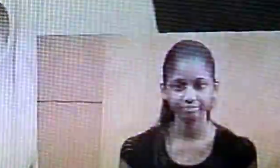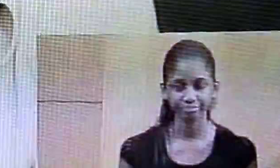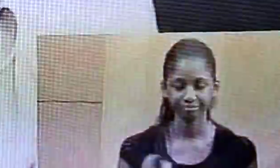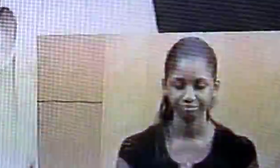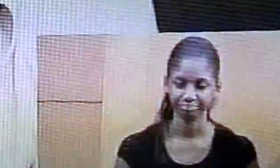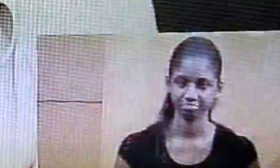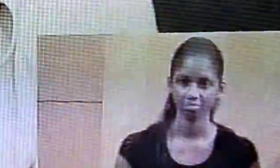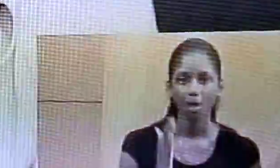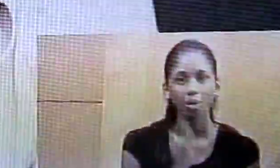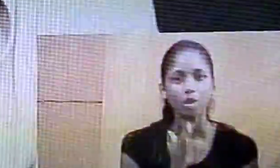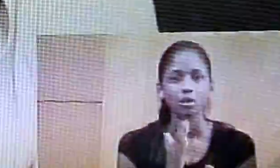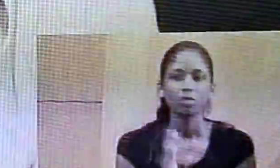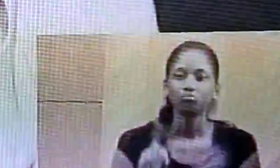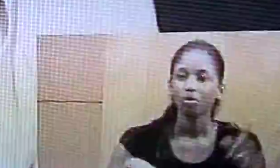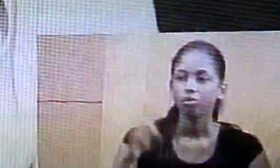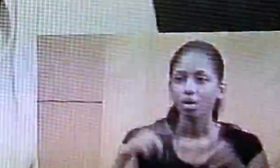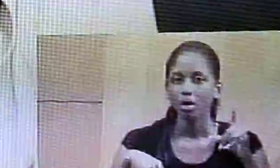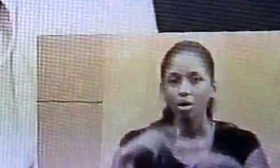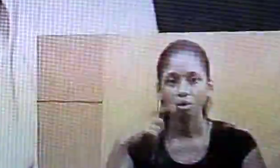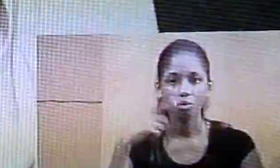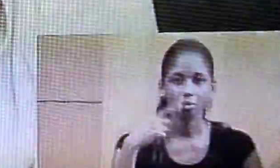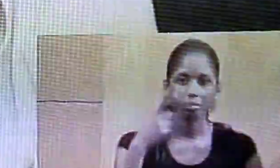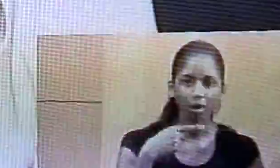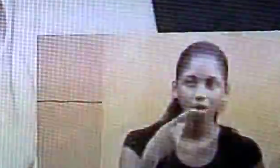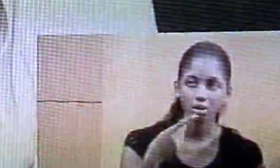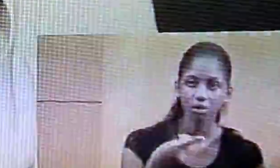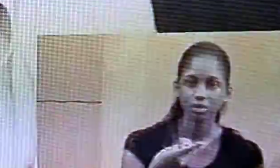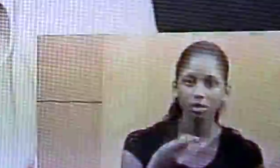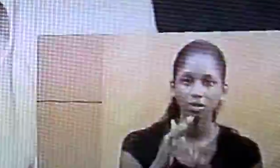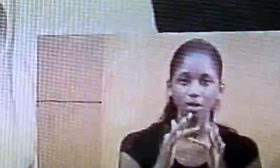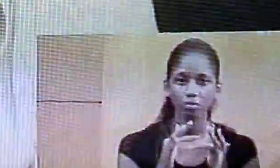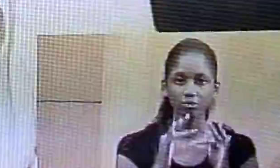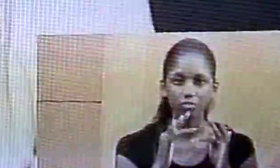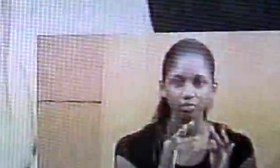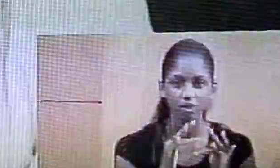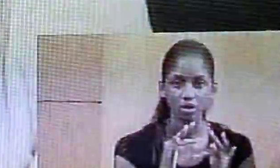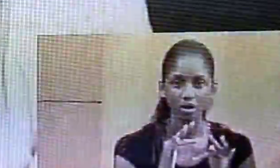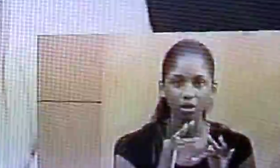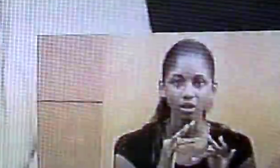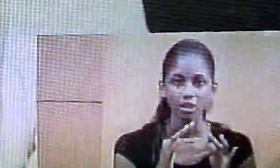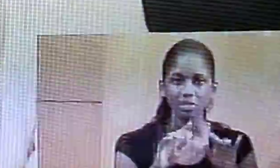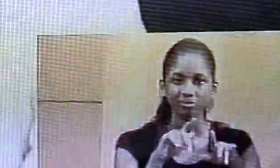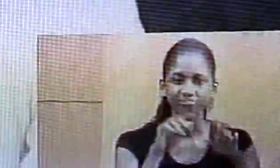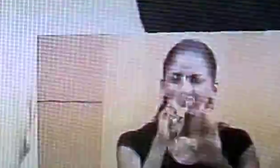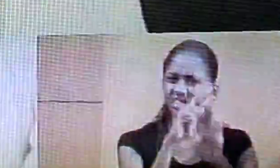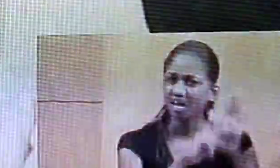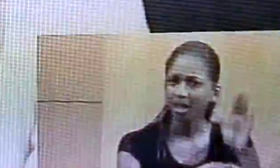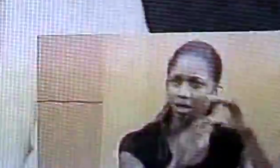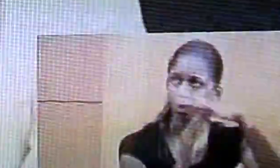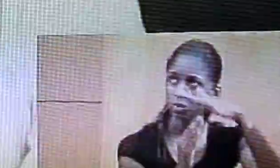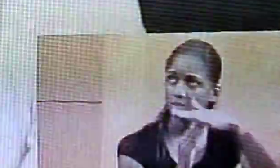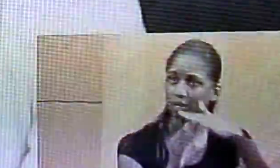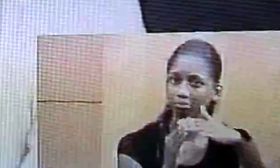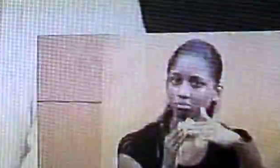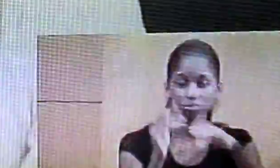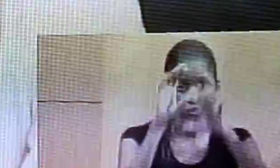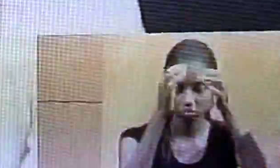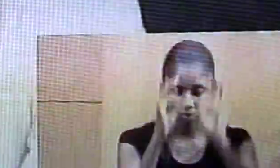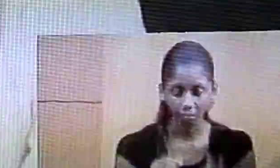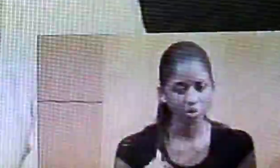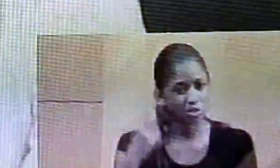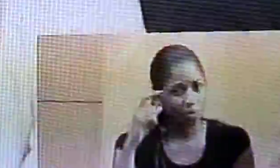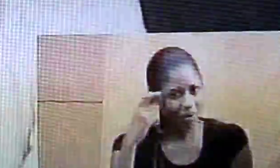de temps en temps, on parle de l'application ou non des règles comptables, et je croyais que l'objet de la réunion, c'était